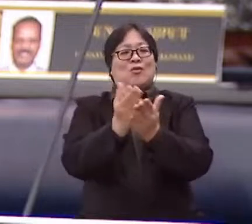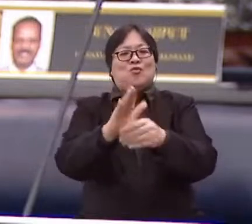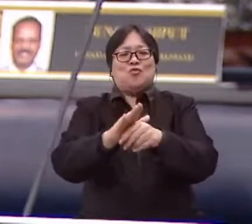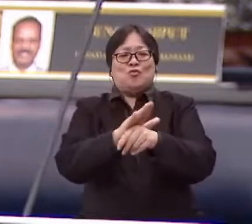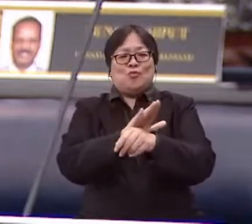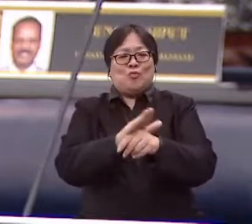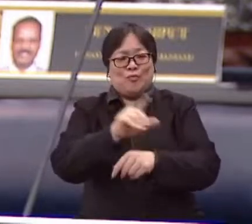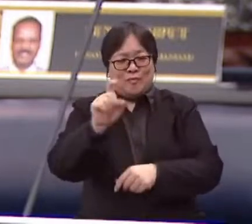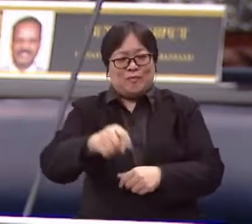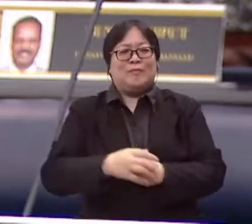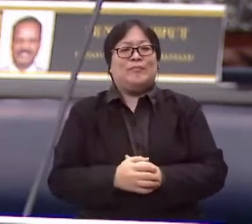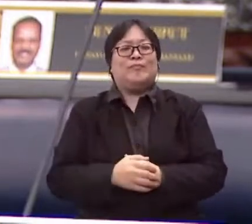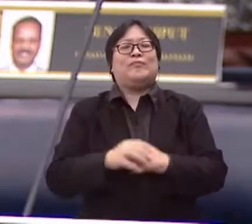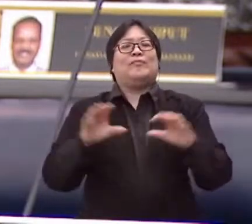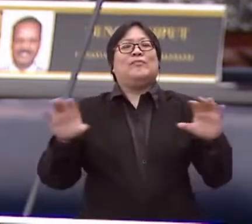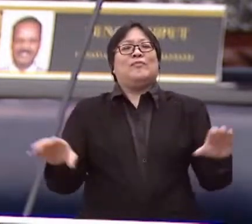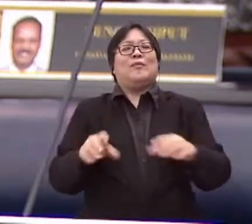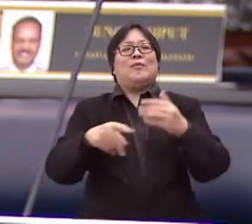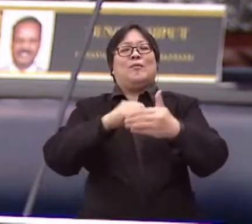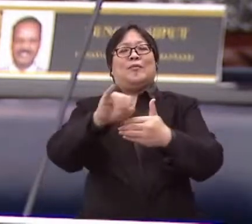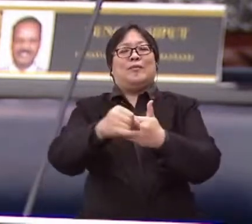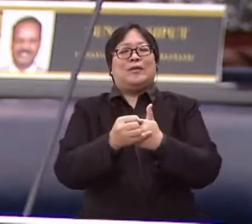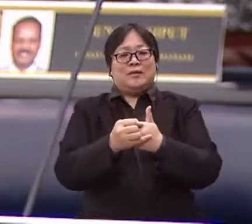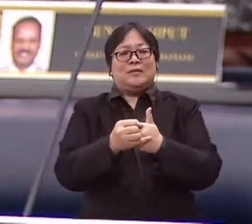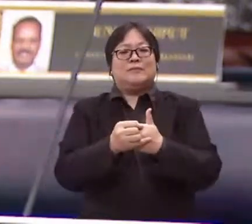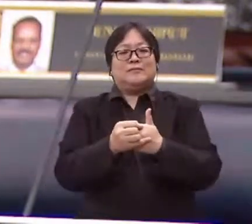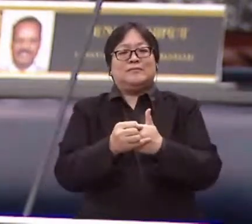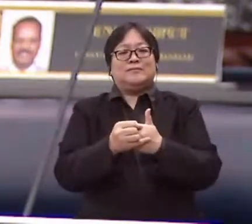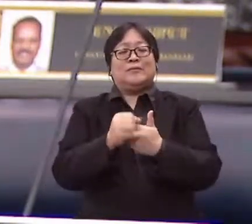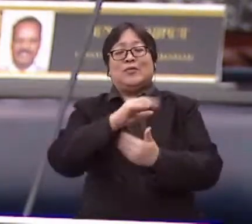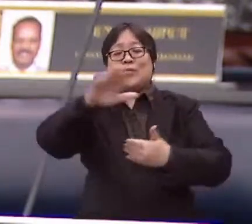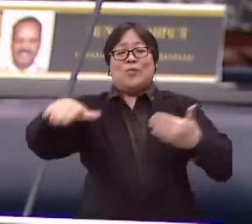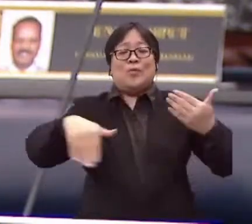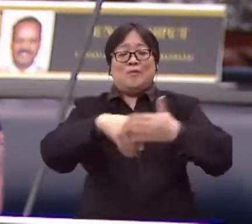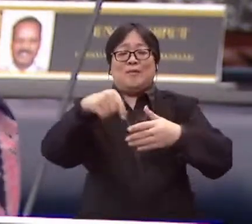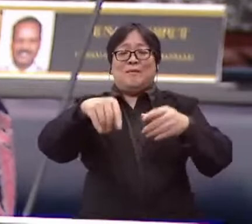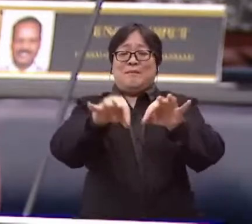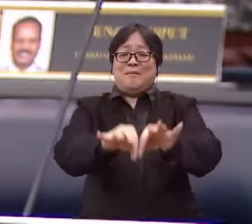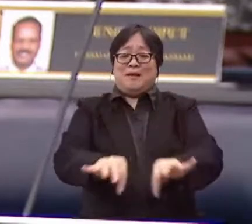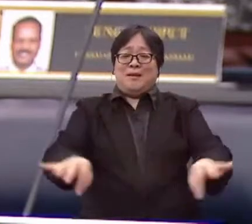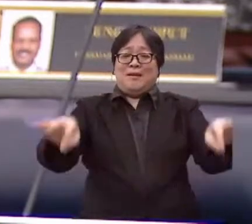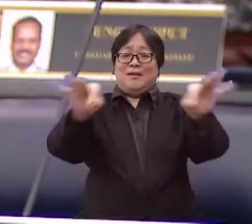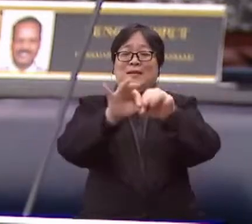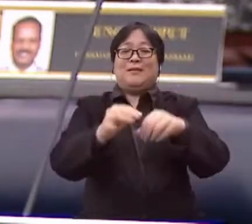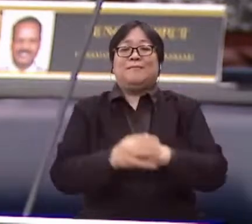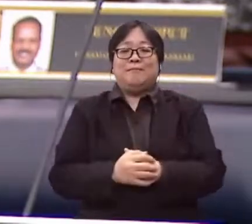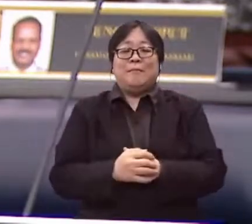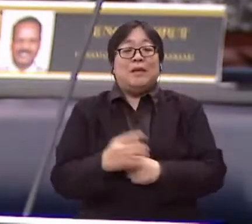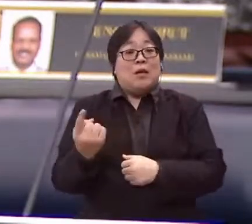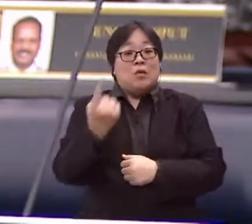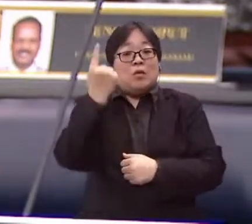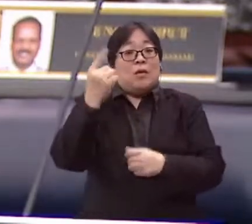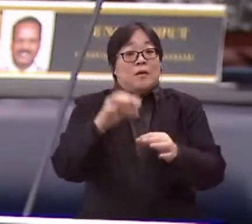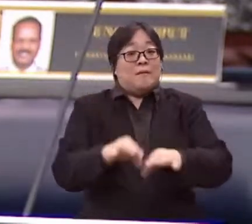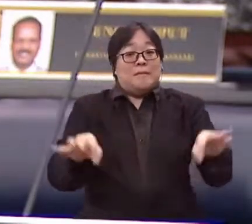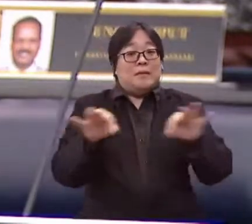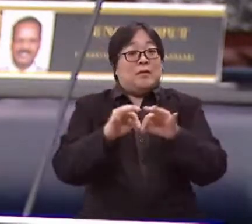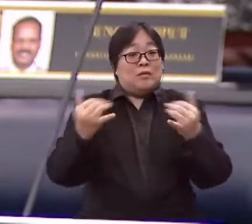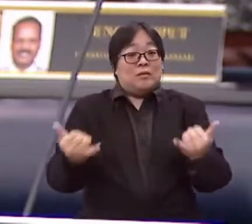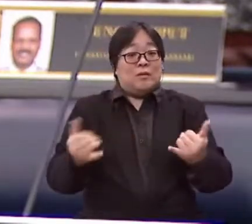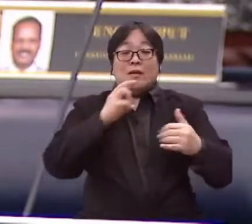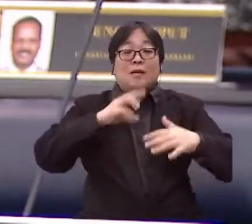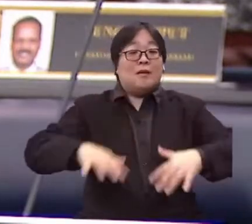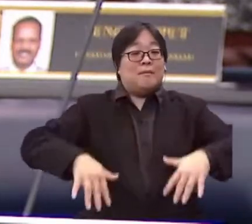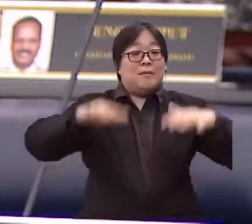untuk melaksanakan Project semua nih Yang penting satu isu yang penting perkenaan panci kali ini